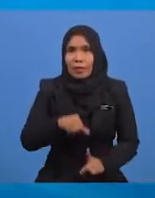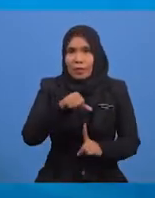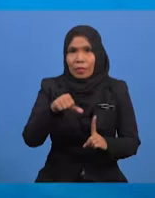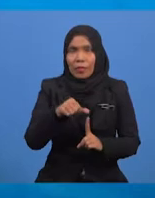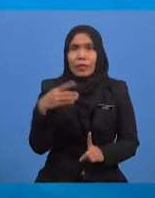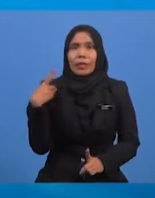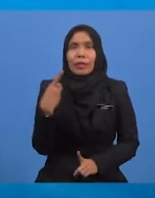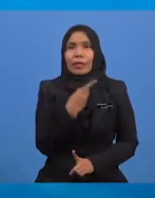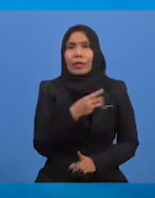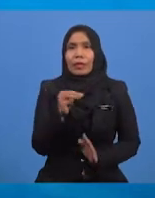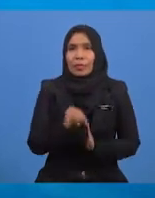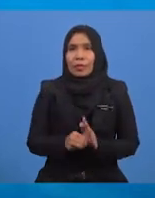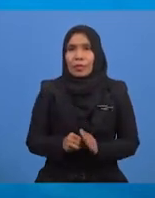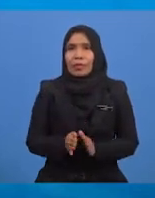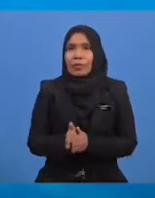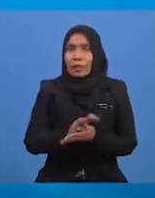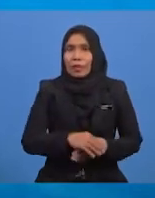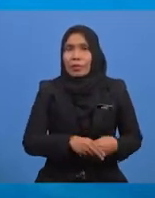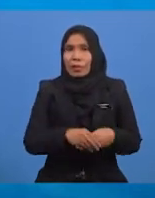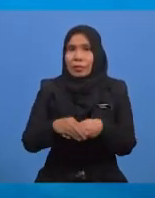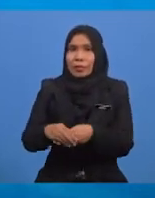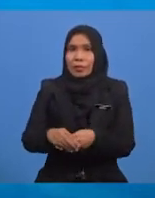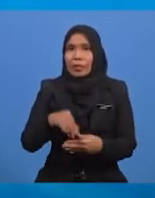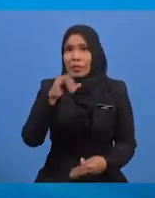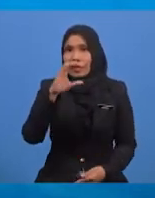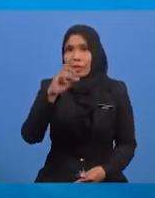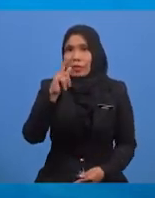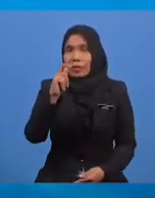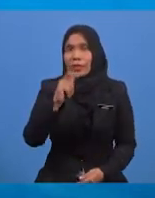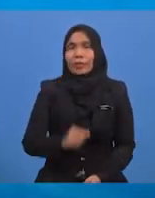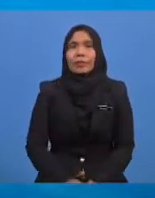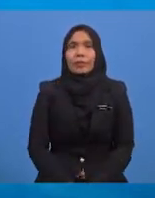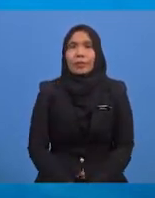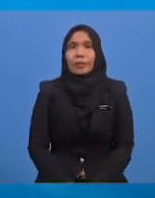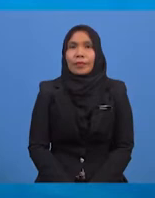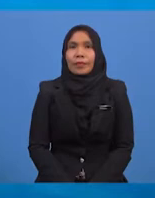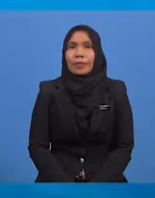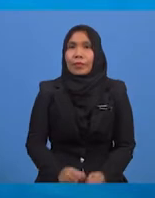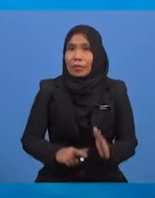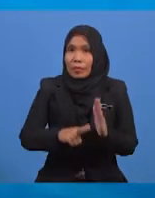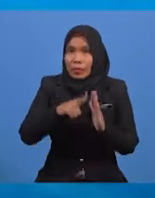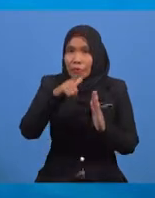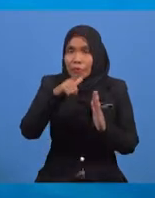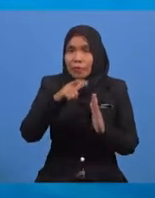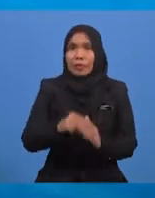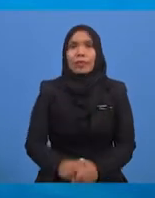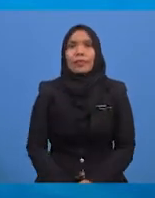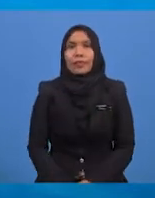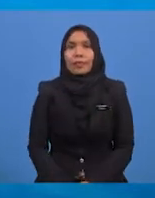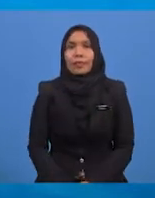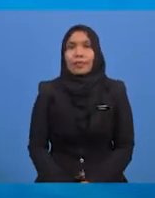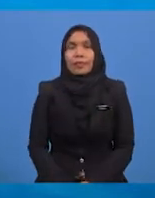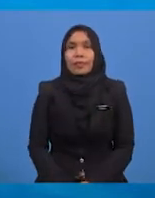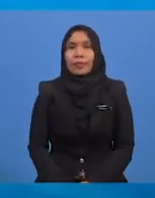pemimpin teknologi kepada sesebuah organisasi, kelebihan yang akan diperolehi ialah kita akan menjadi penggerak